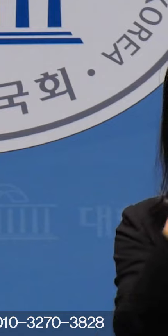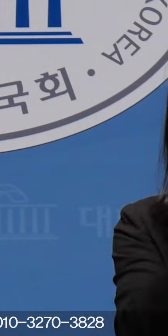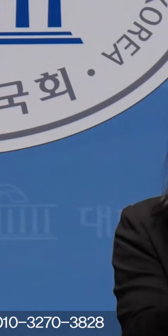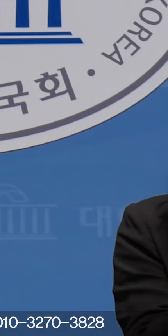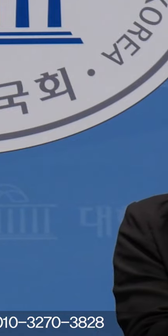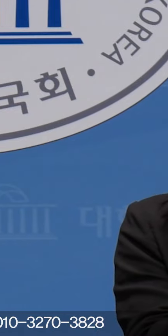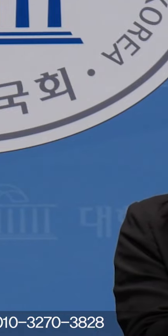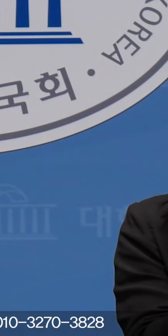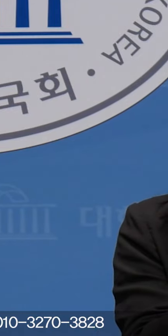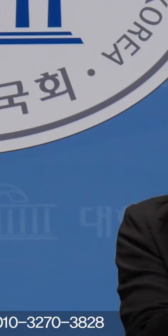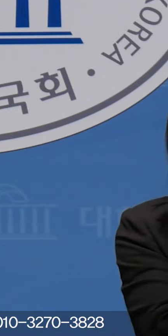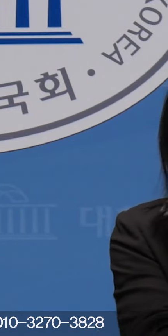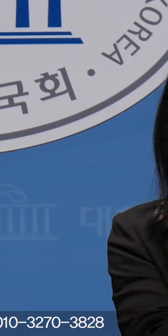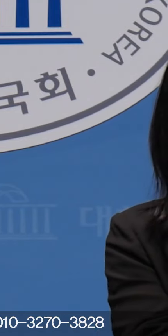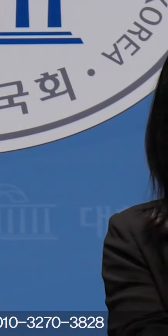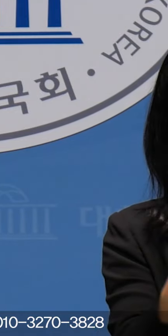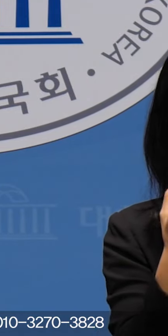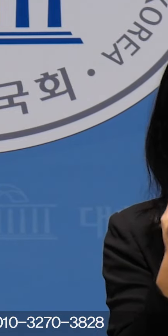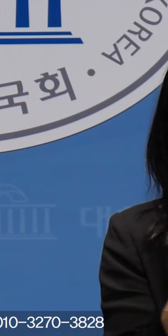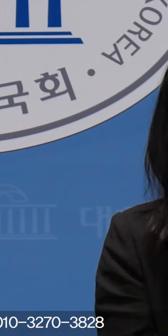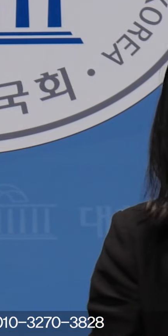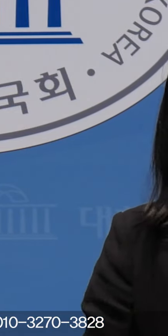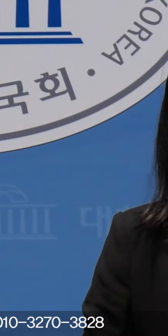검찰, 수고 많았습니다.